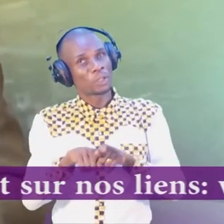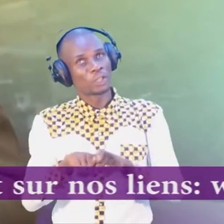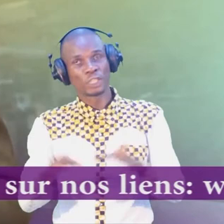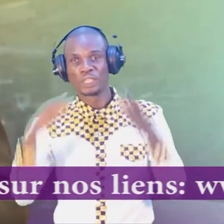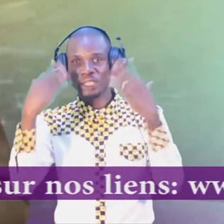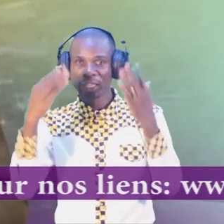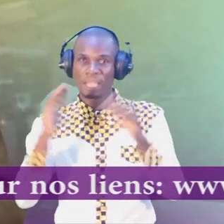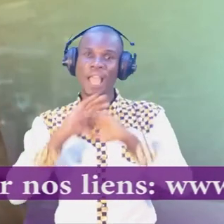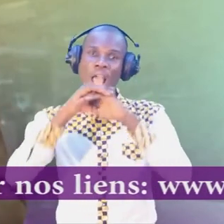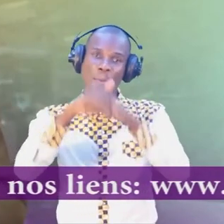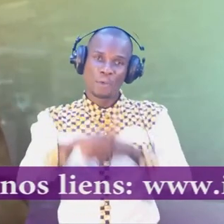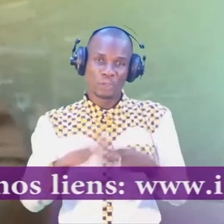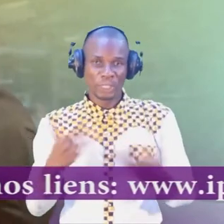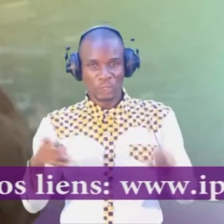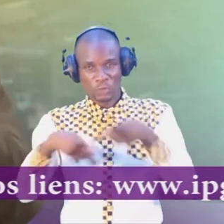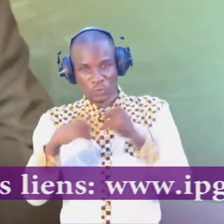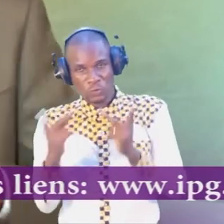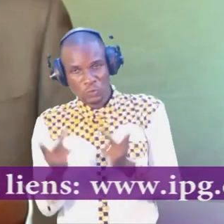ulimwengu unafanya kazi hivyo.